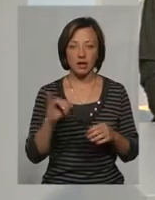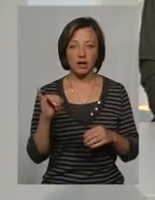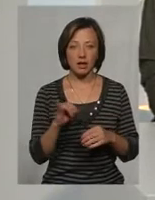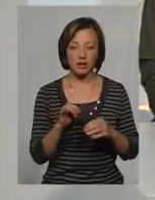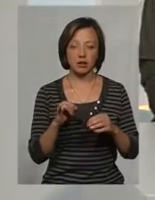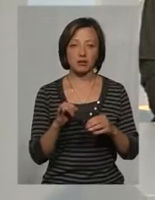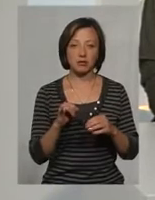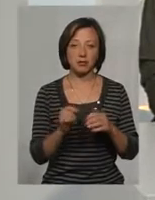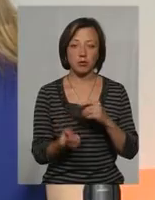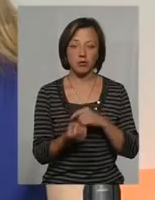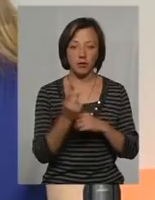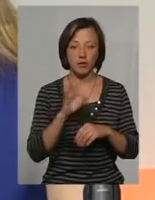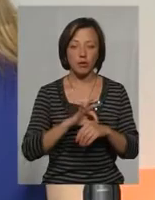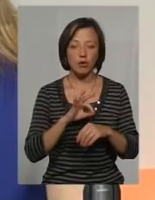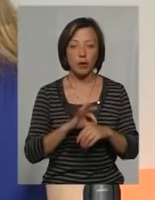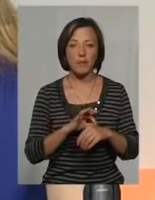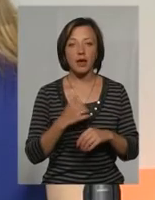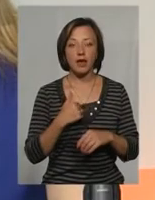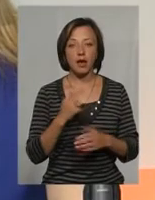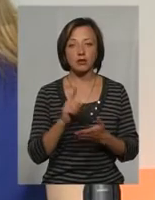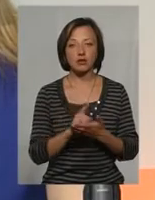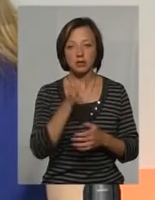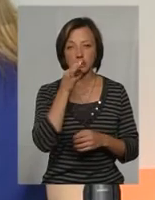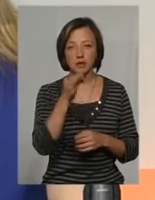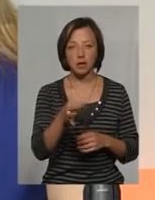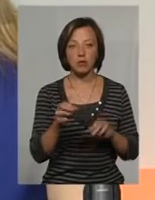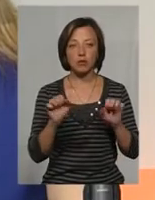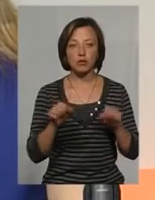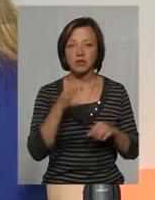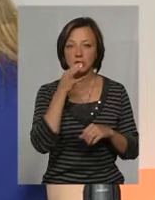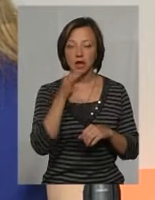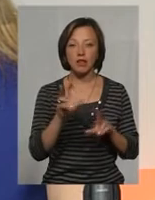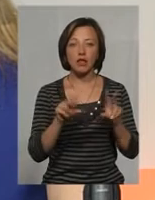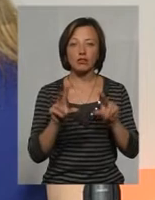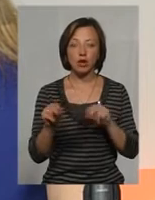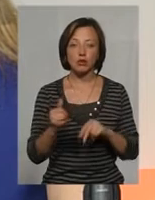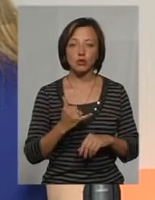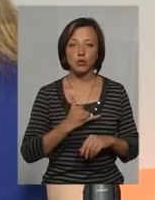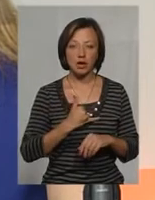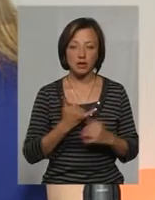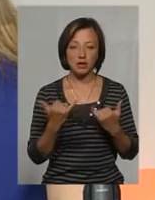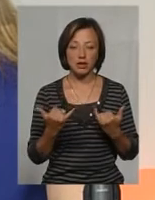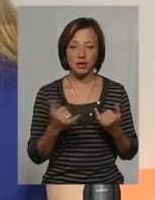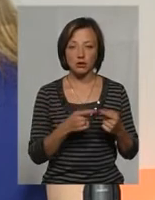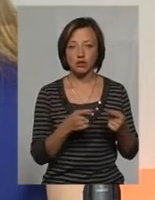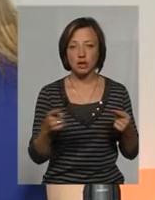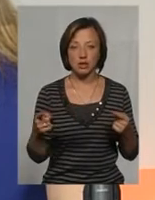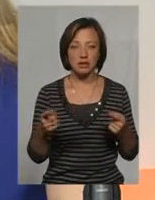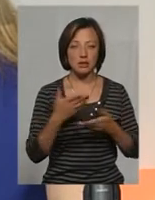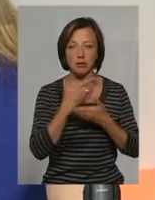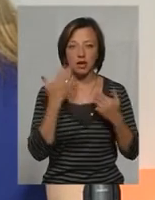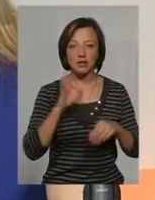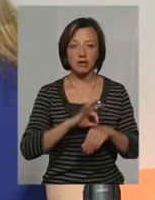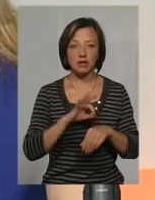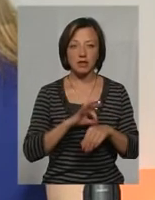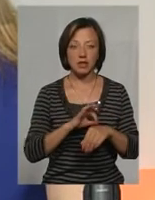на перший план. Я повинна сказати, що, можна сказати, навіть на щастя, в нас на даний час практично немає